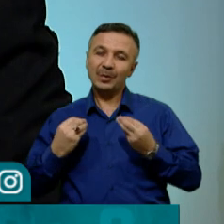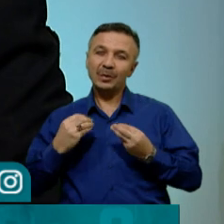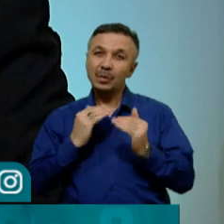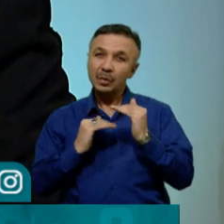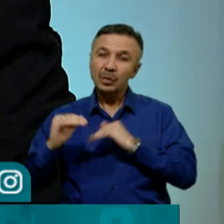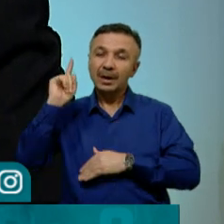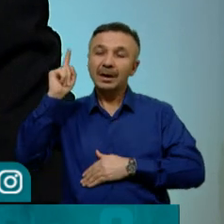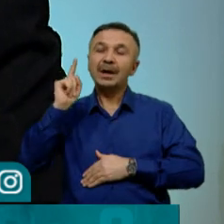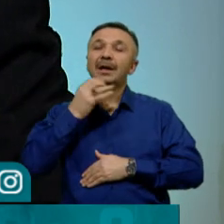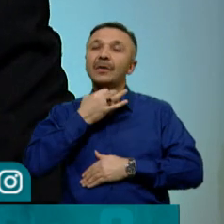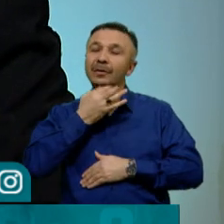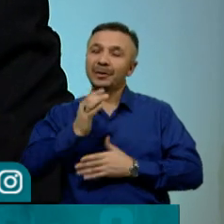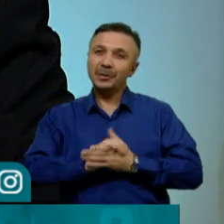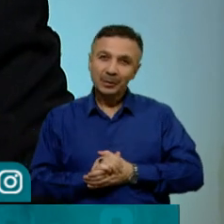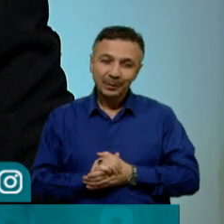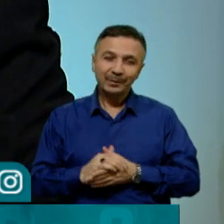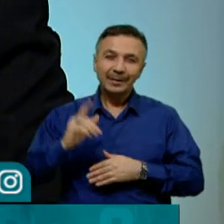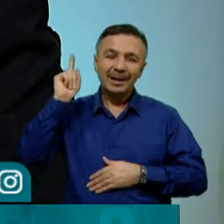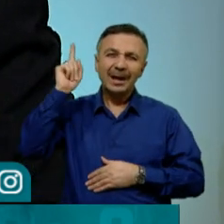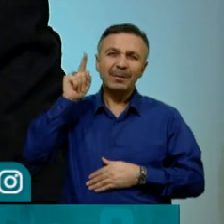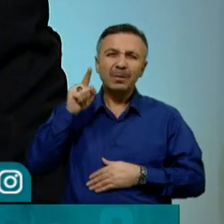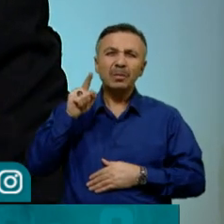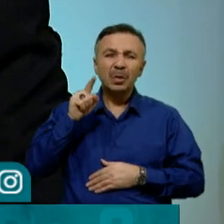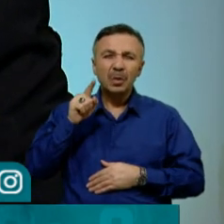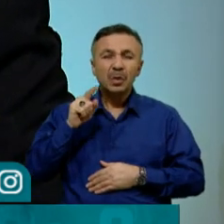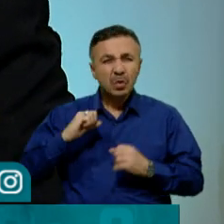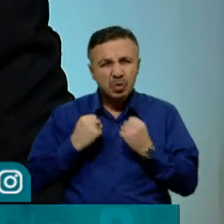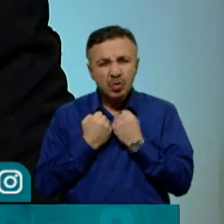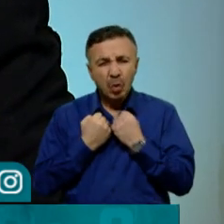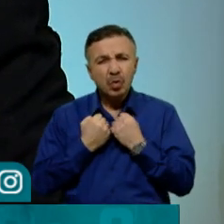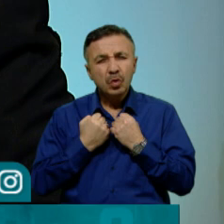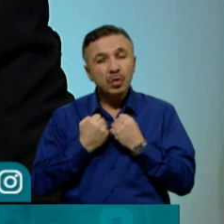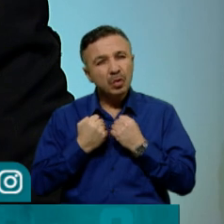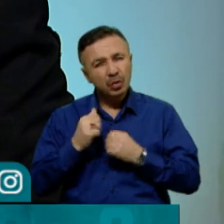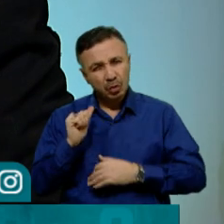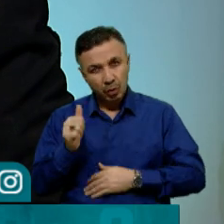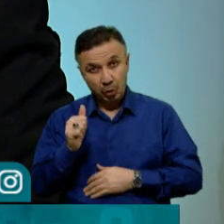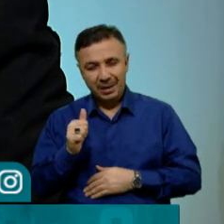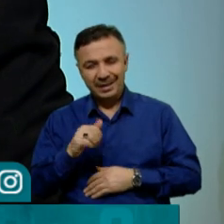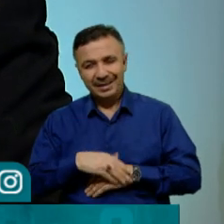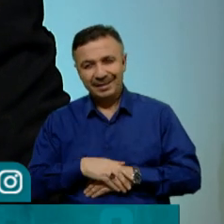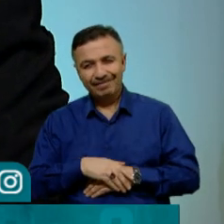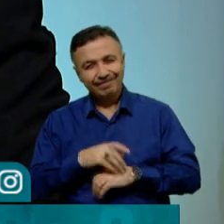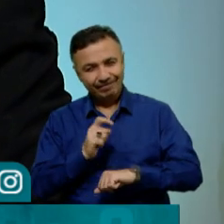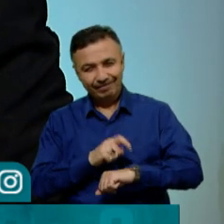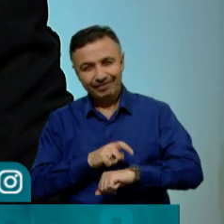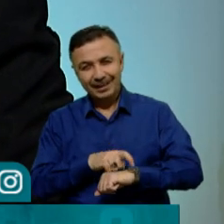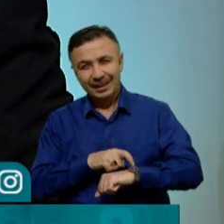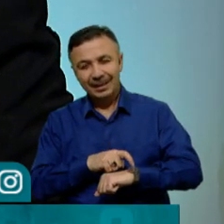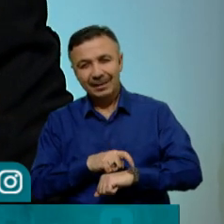şükrediyoruz Rabbim bu Zemheri günlerinde Sow'un bu şiddetli vaktinde